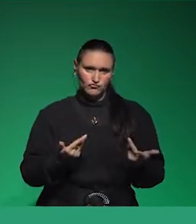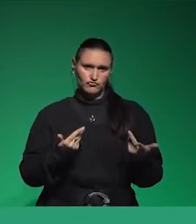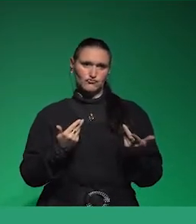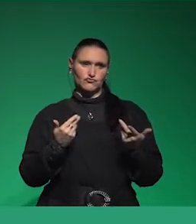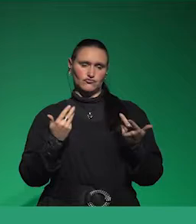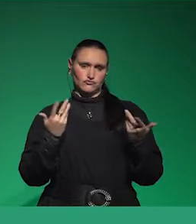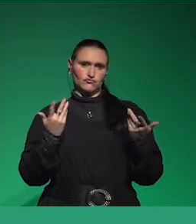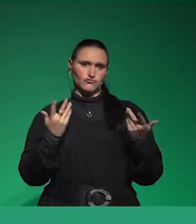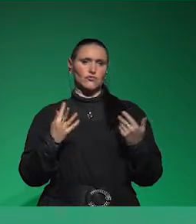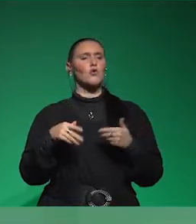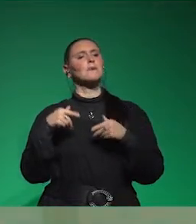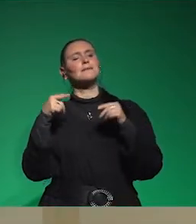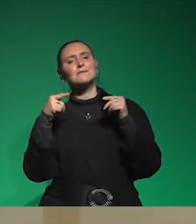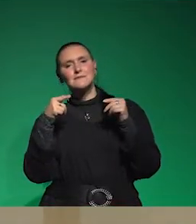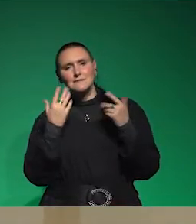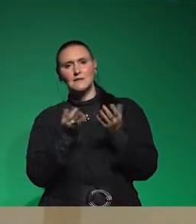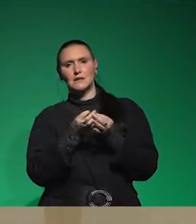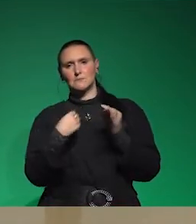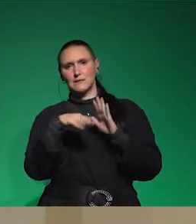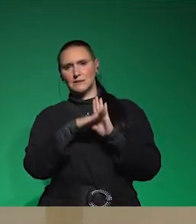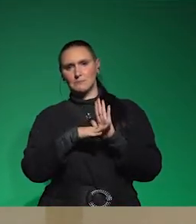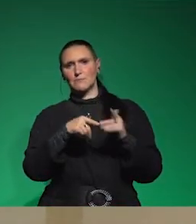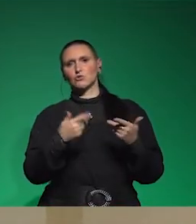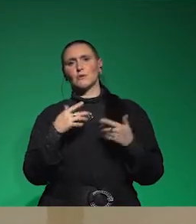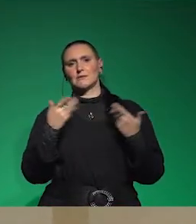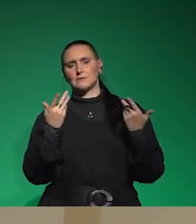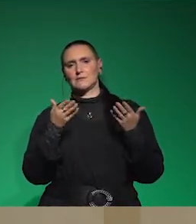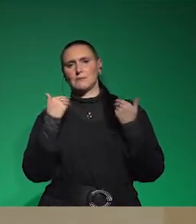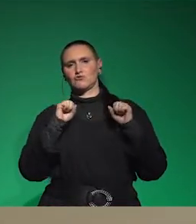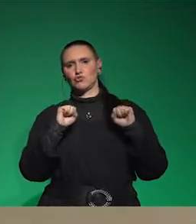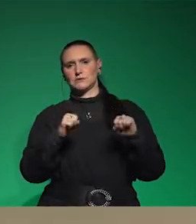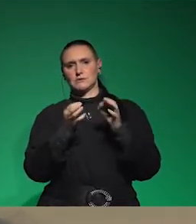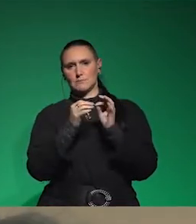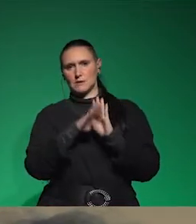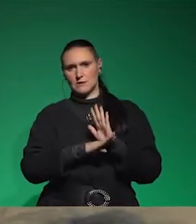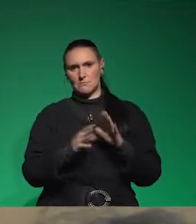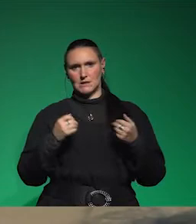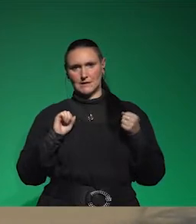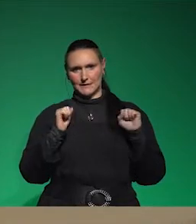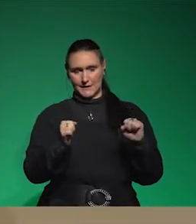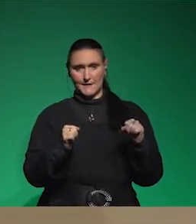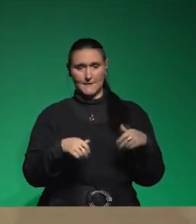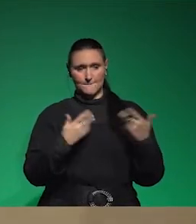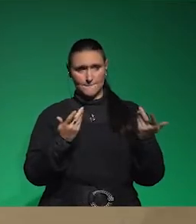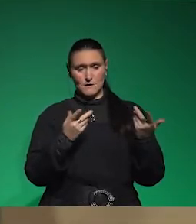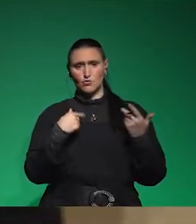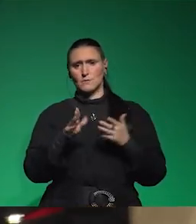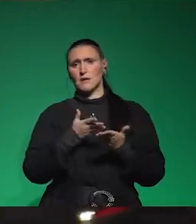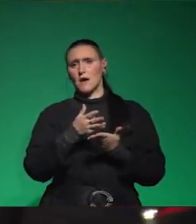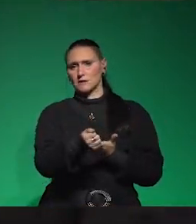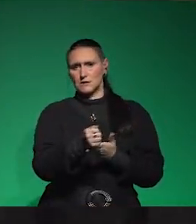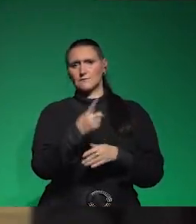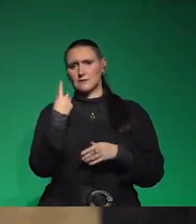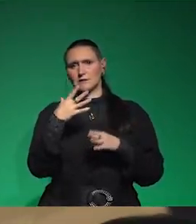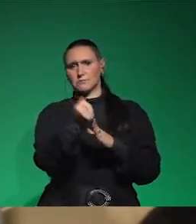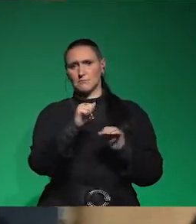diese sind Maßnahmen, die aktive Klimaschutzmaßnahmen sind. Und das bedeutet mehr Nachhaltigkeit, zu der wir